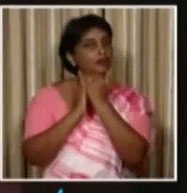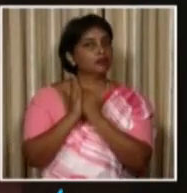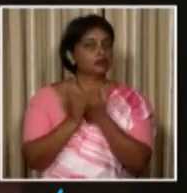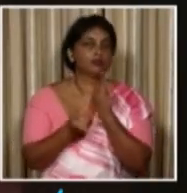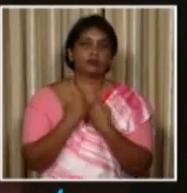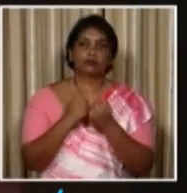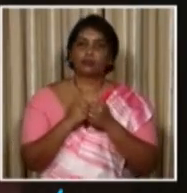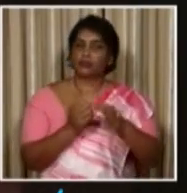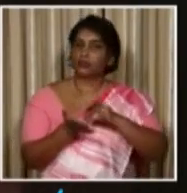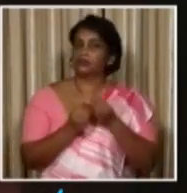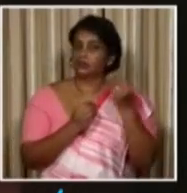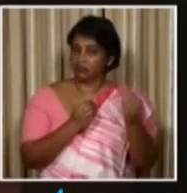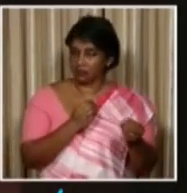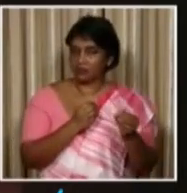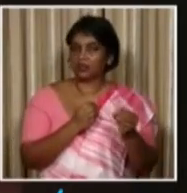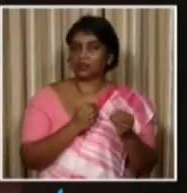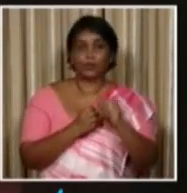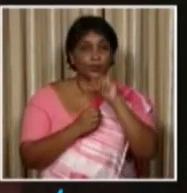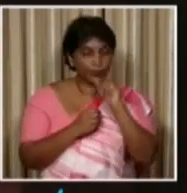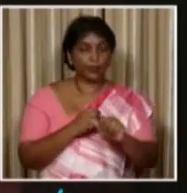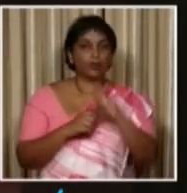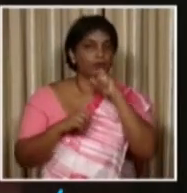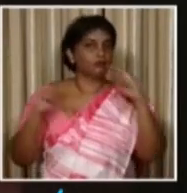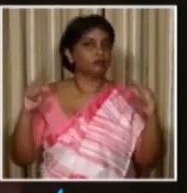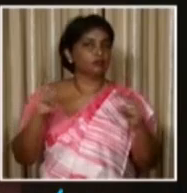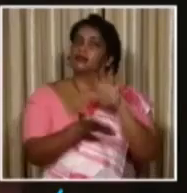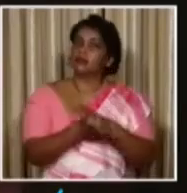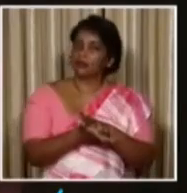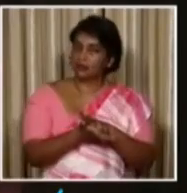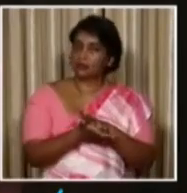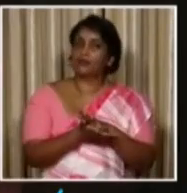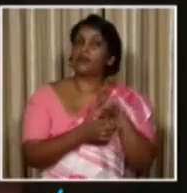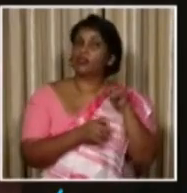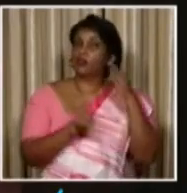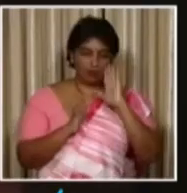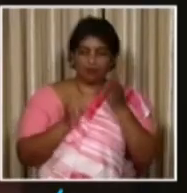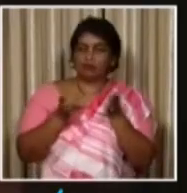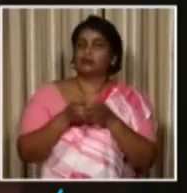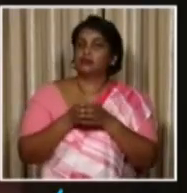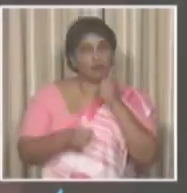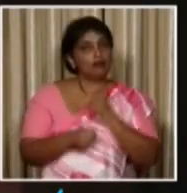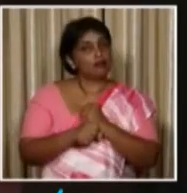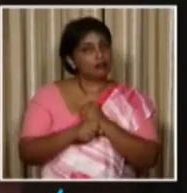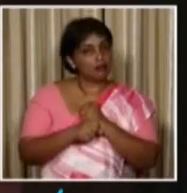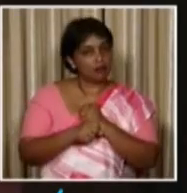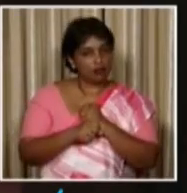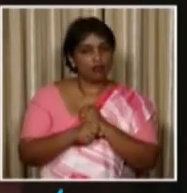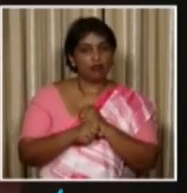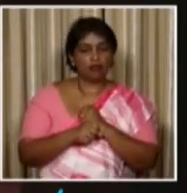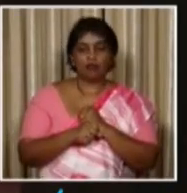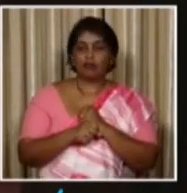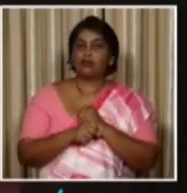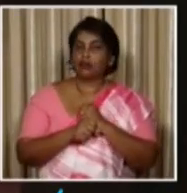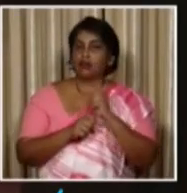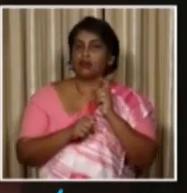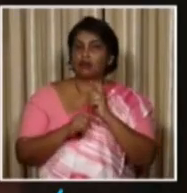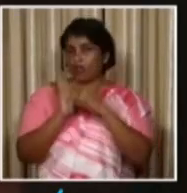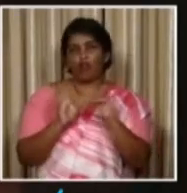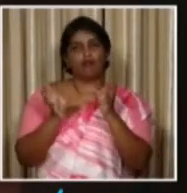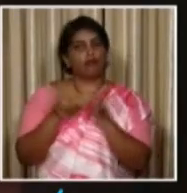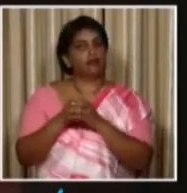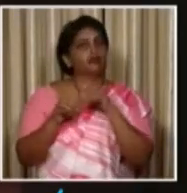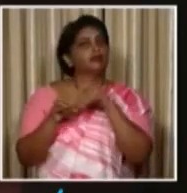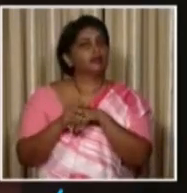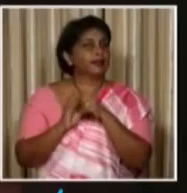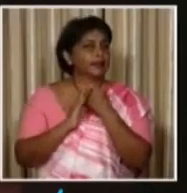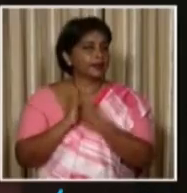අගකර තීන්දු ලබා දීම සඳහා ස්ථිර මහාධිකරණයක් පිහිටවනු ලබනවා මේ සඳහා අවශ්‍ය වූ රජයේ අභිචෝදක කාර්යාලයක් පිහිටවීමට